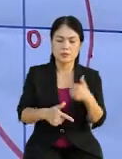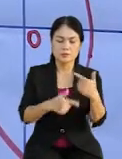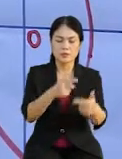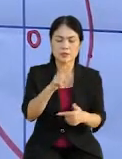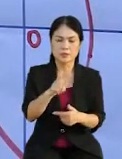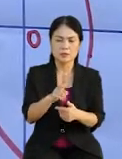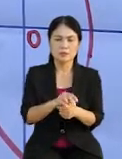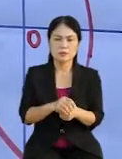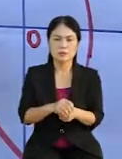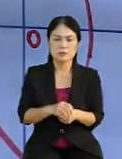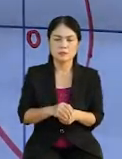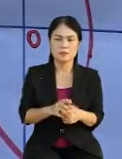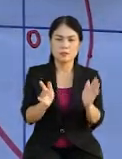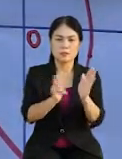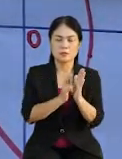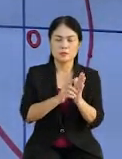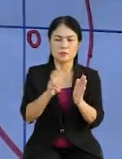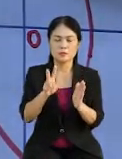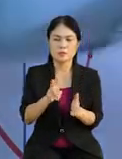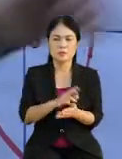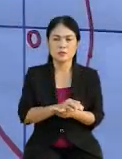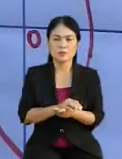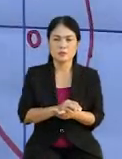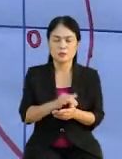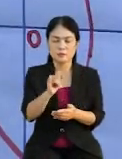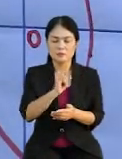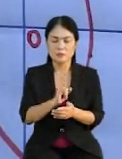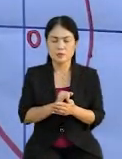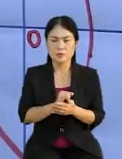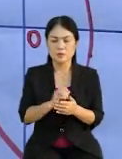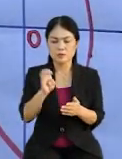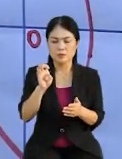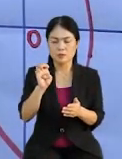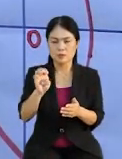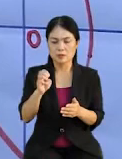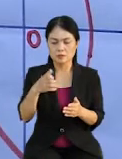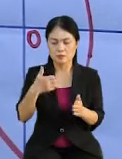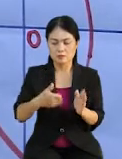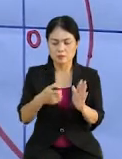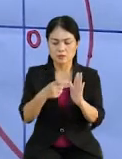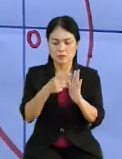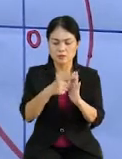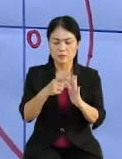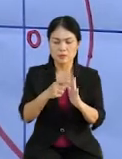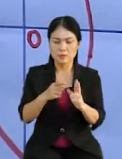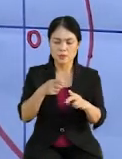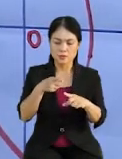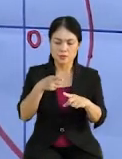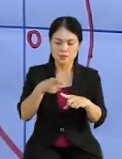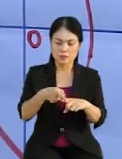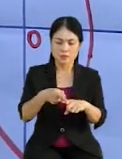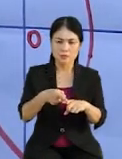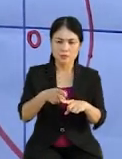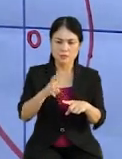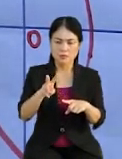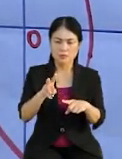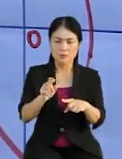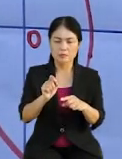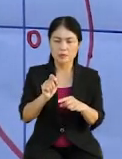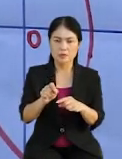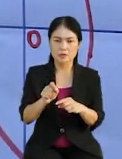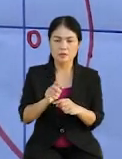pi nì và nhặt tì pi rồi bao dương cúc thnu pi cắt khnía trong chồng nói cắt khnía pi chồng nói